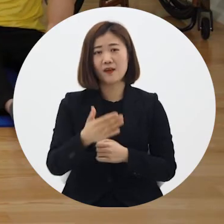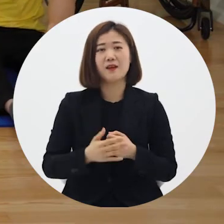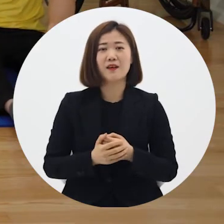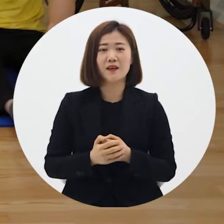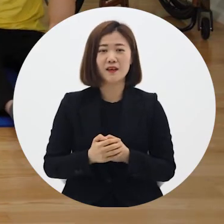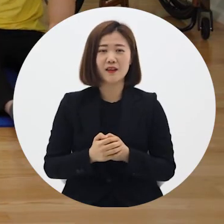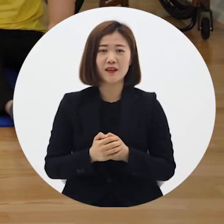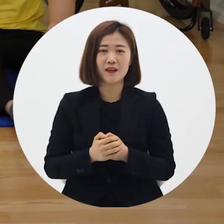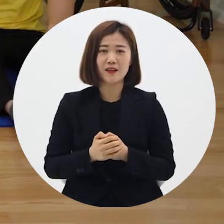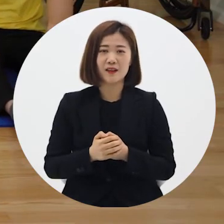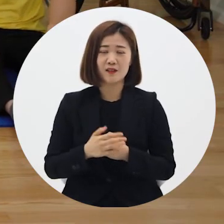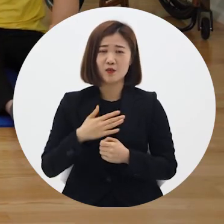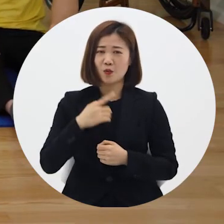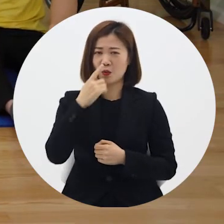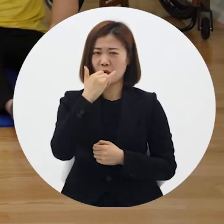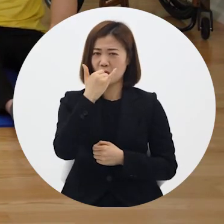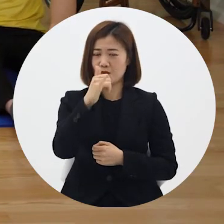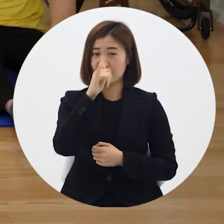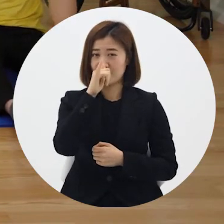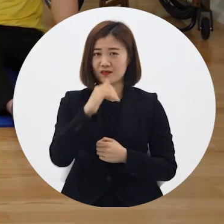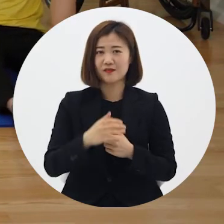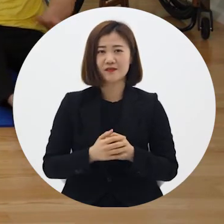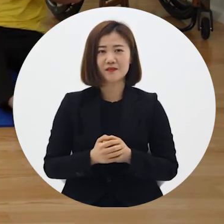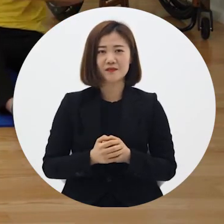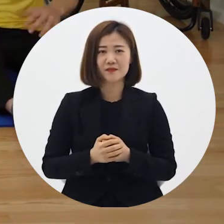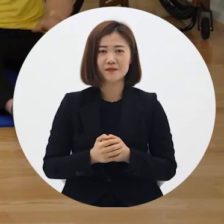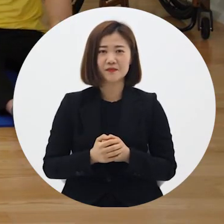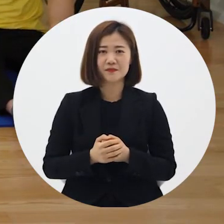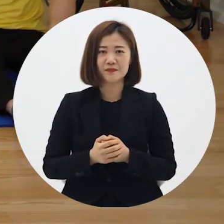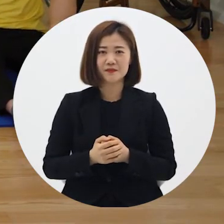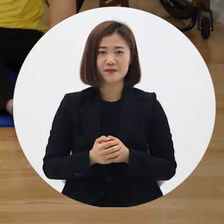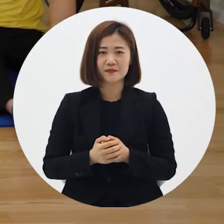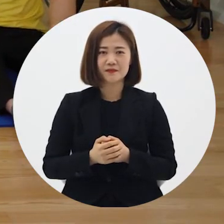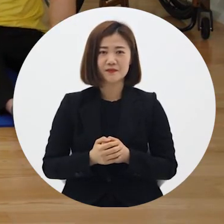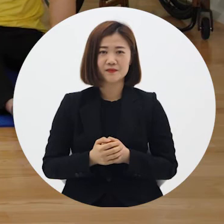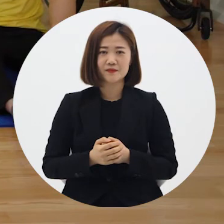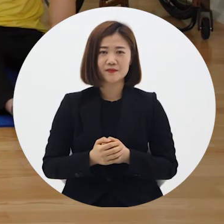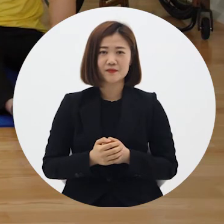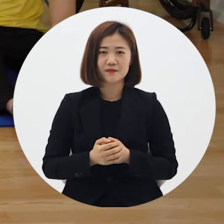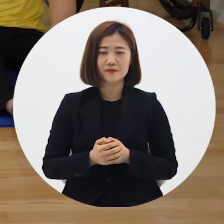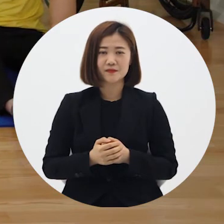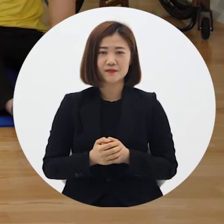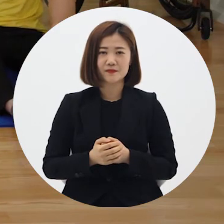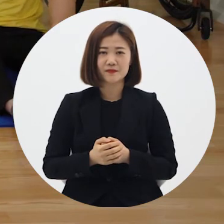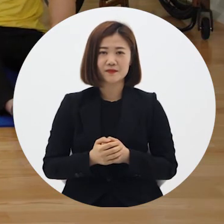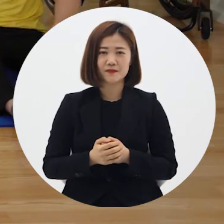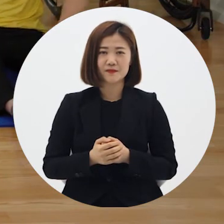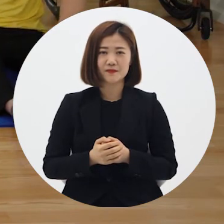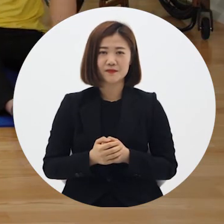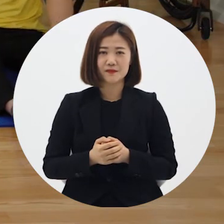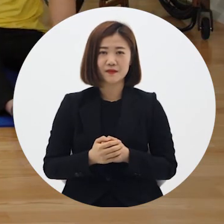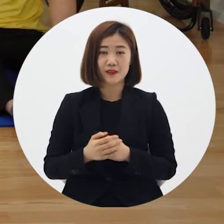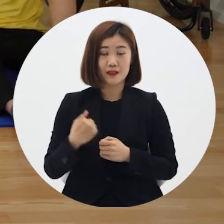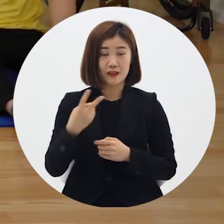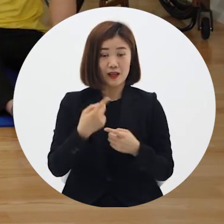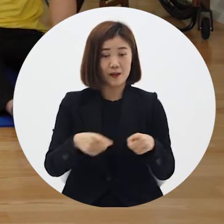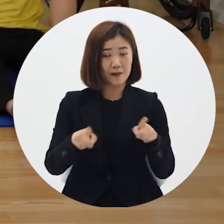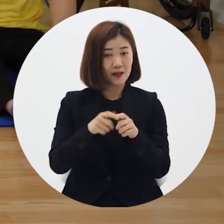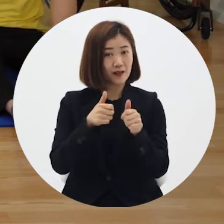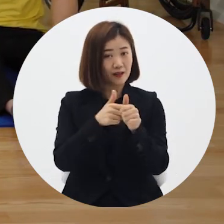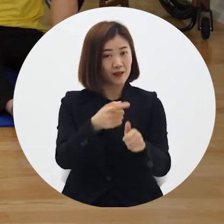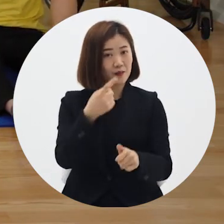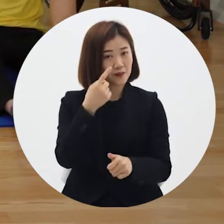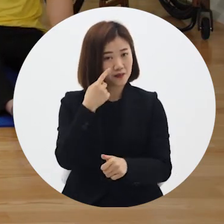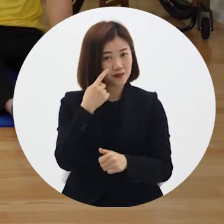한번 다음에 코도 골고든요. 코도 골고. 자, 이번에는 그러면 다 함께 한번 따라해